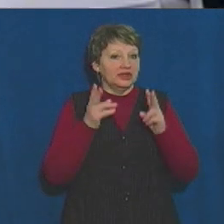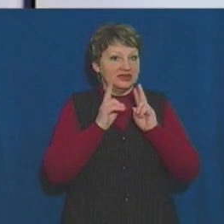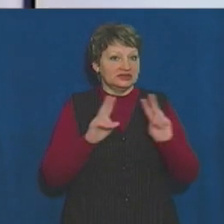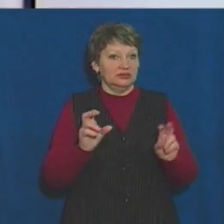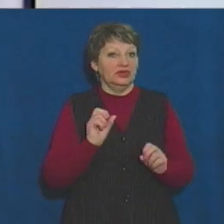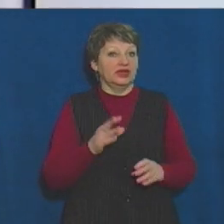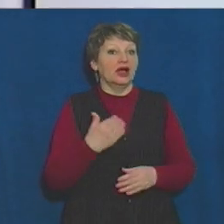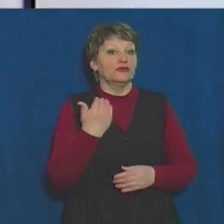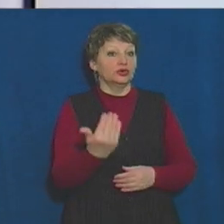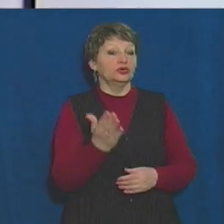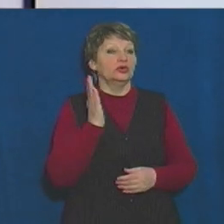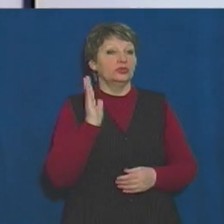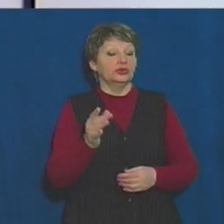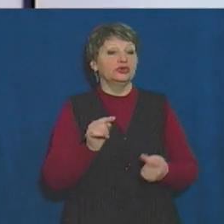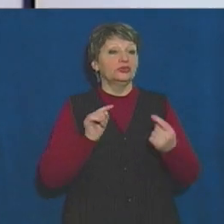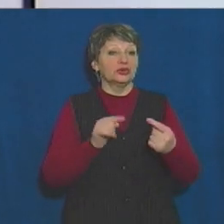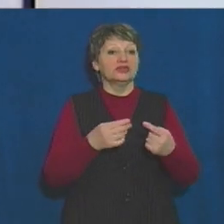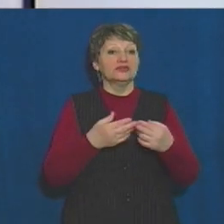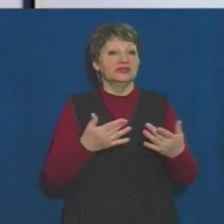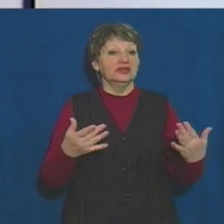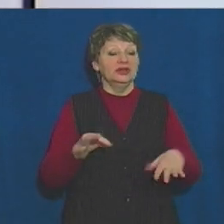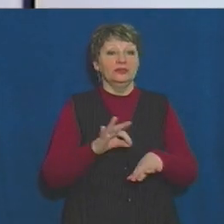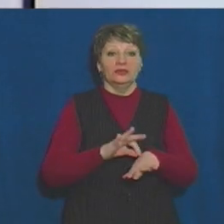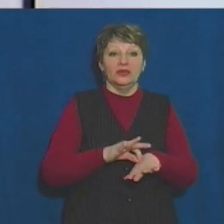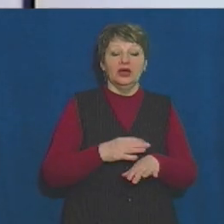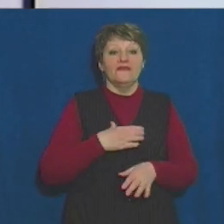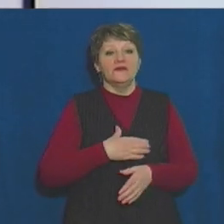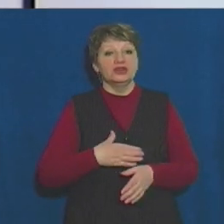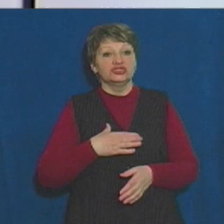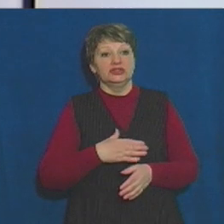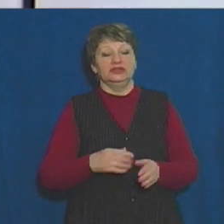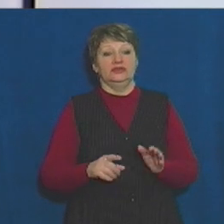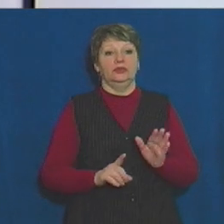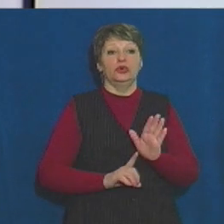воно протистоятиме різним захворюванням. Тому це важливо, починаючи з цього.